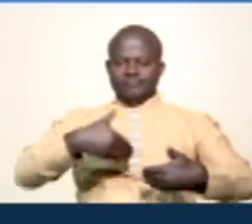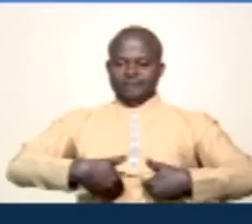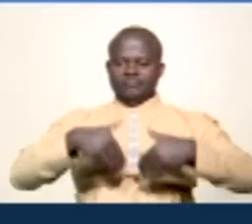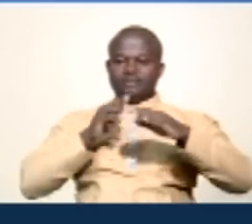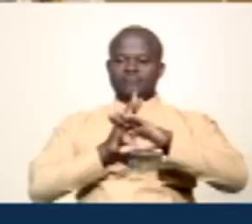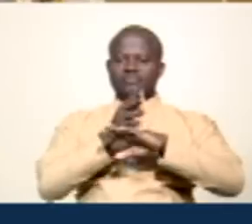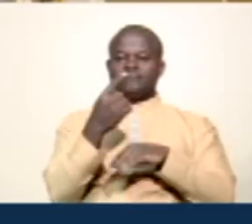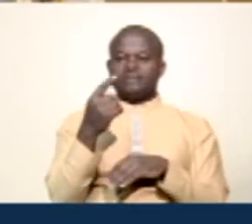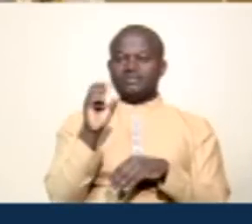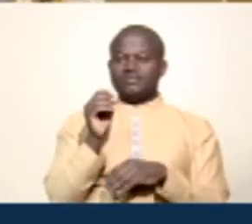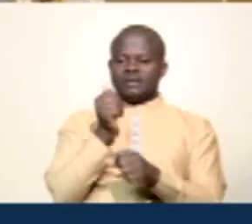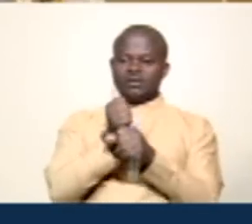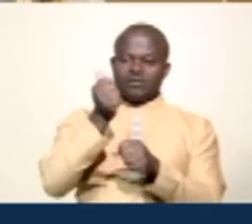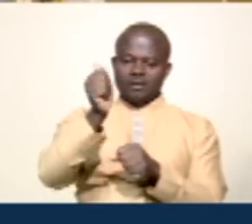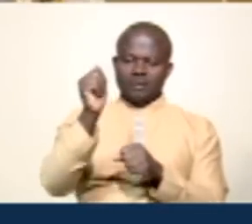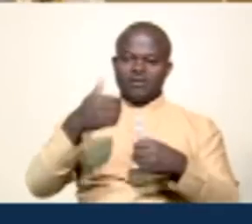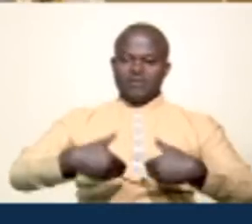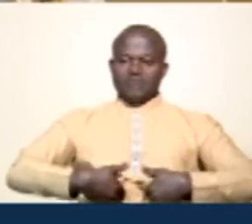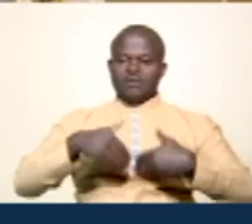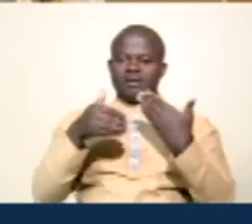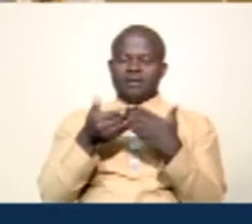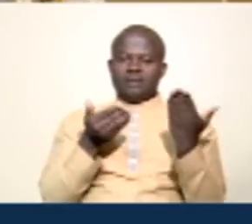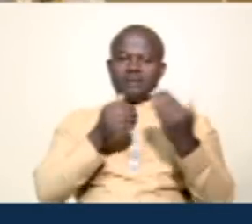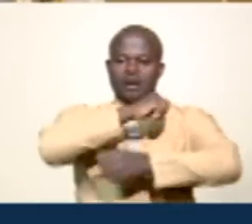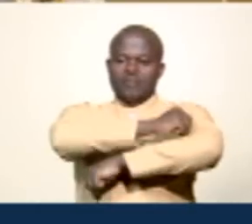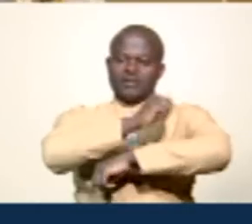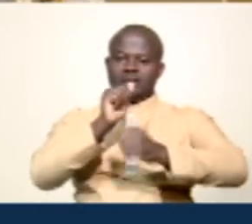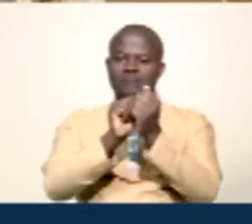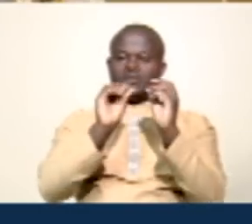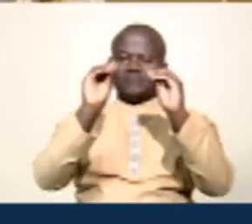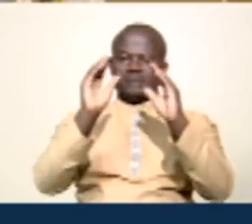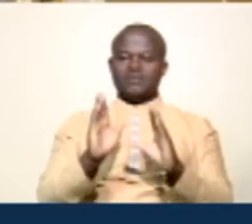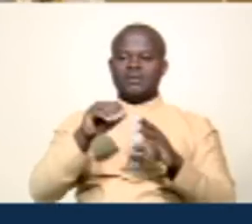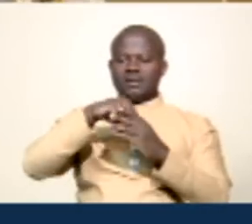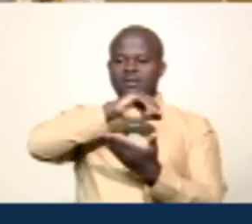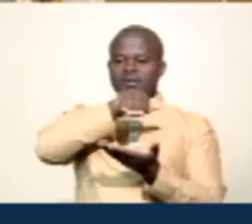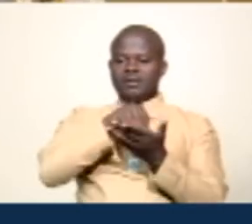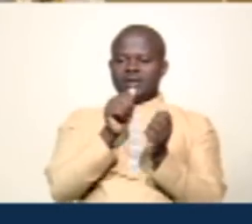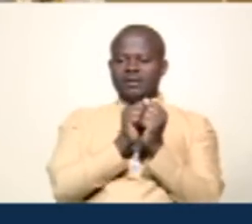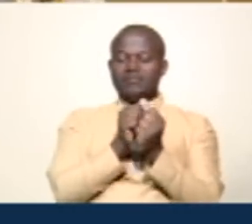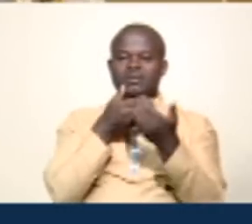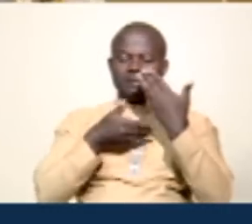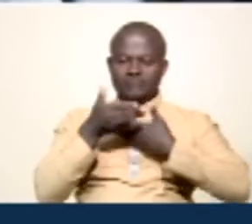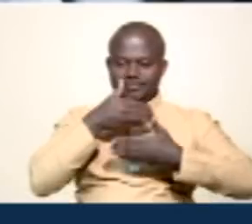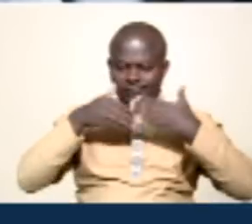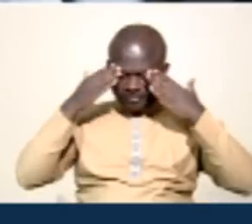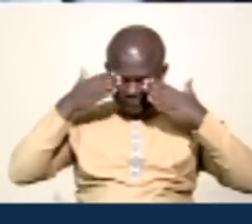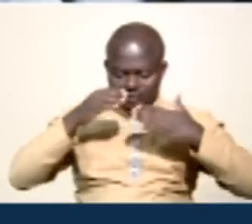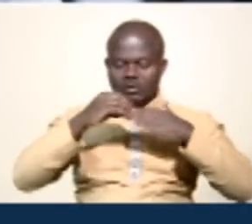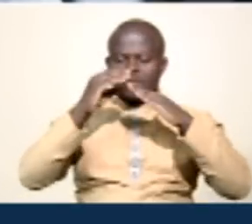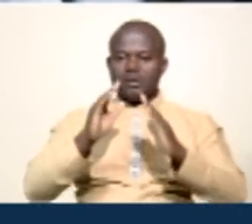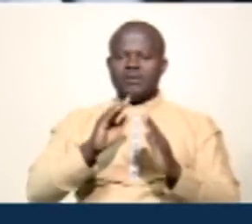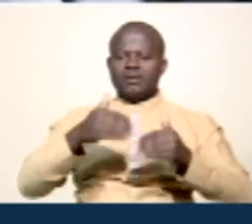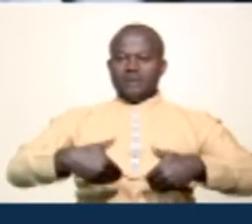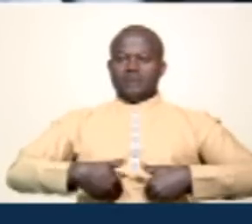rusaga ijana rwa ba rwiyemezamirimo bakiri bato, abanyeshuri n'abarimu bo muri icyo kigo, ndetse n'ikiganiro kibanze ku buyobozi bw'urubyiruko